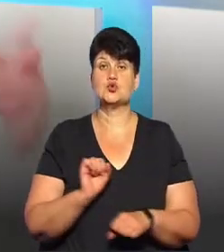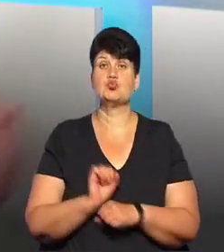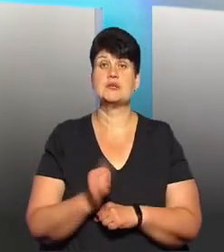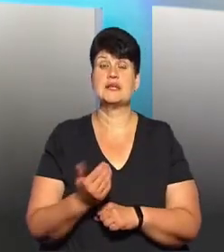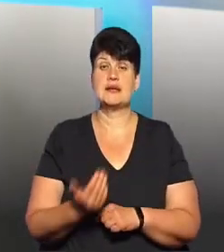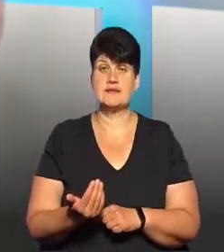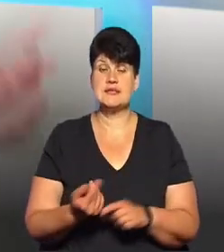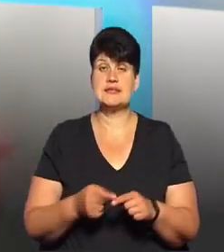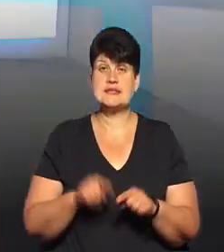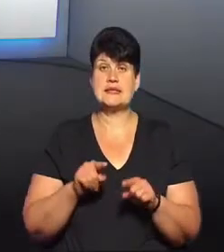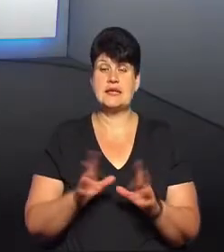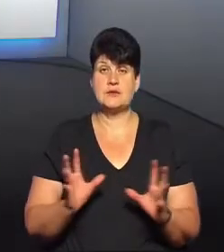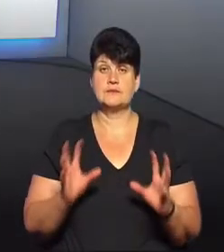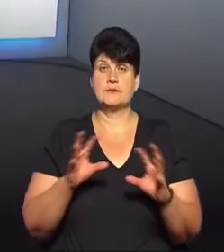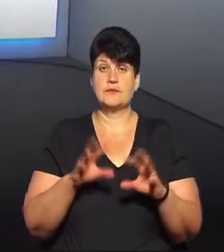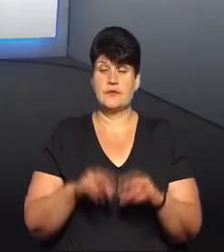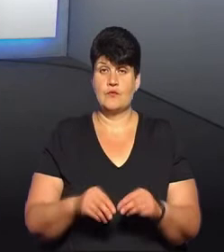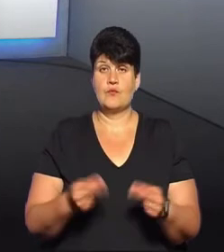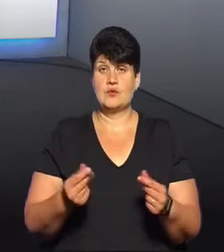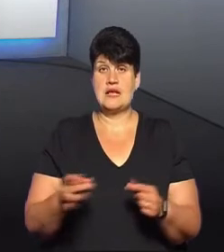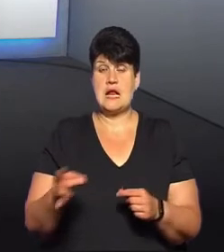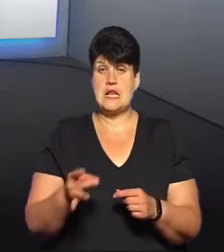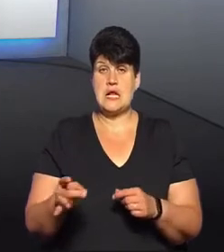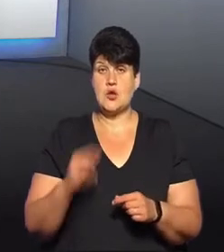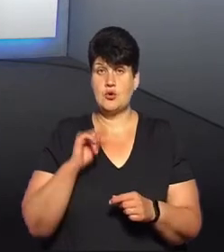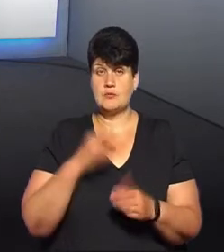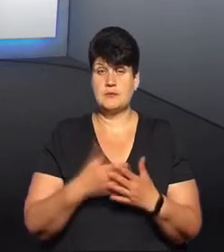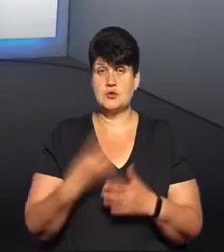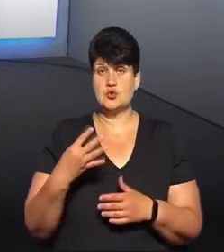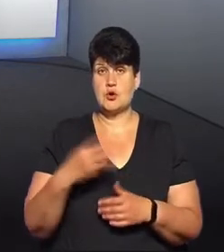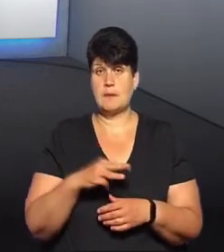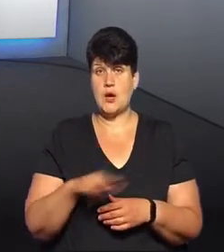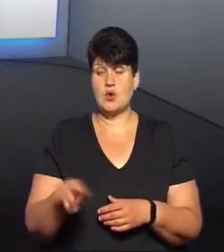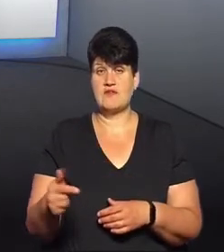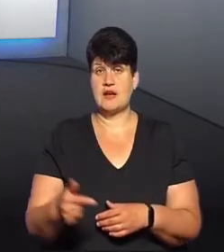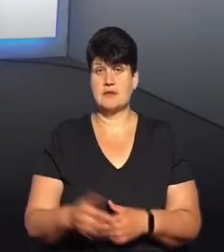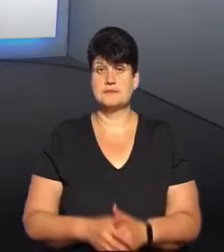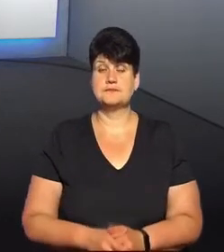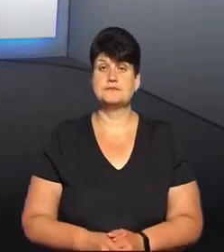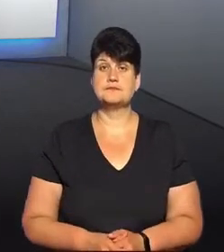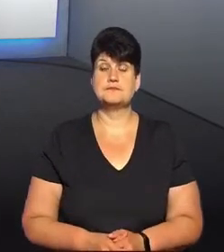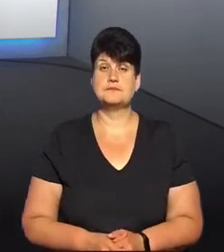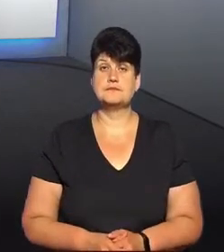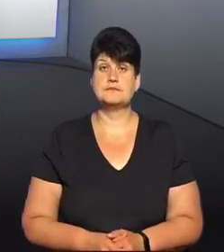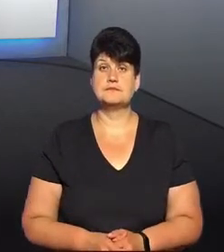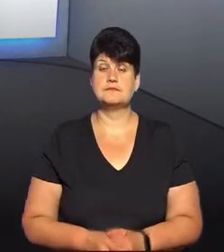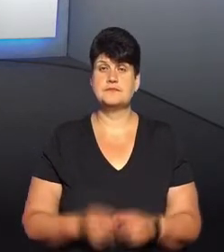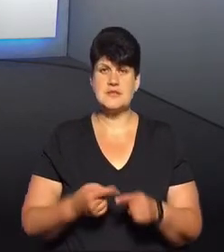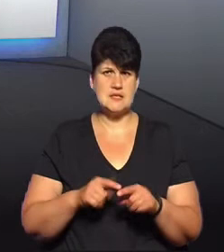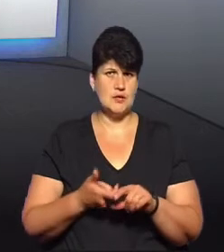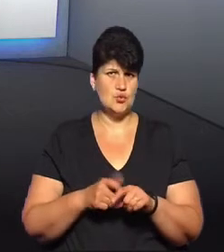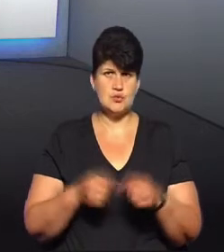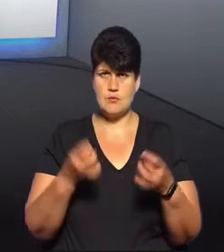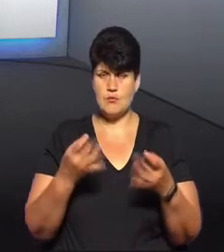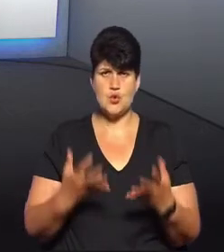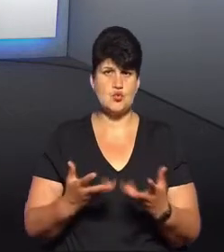акумулюється в кошти в регіональну економіку, порядка там 40 мільйонів гривень. Це дуже просто рахувати. Ну,